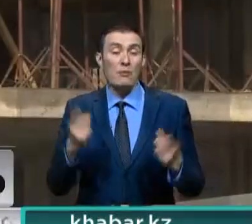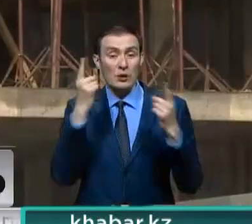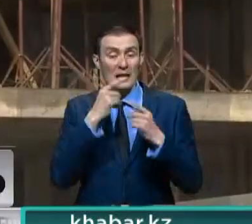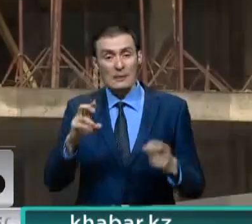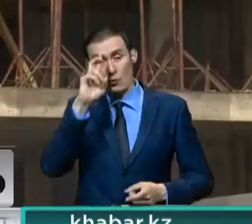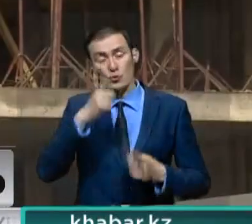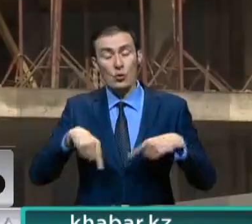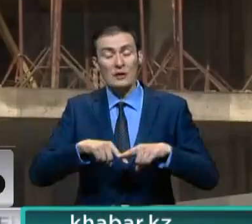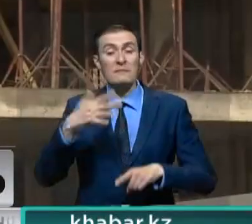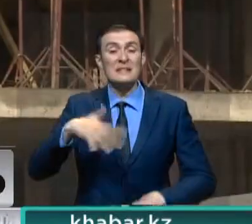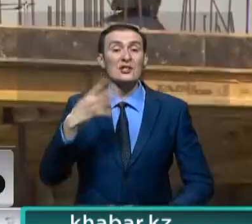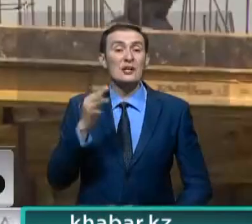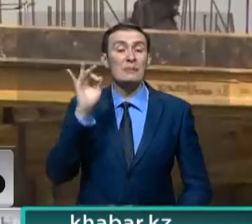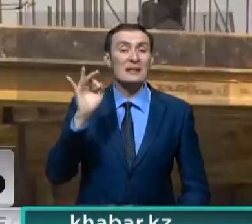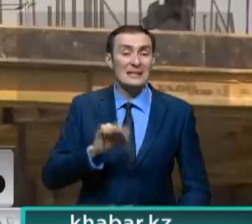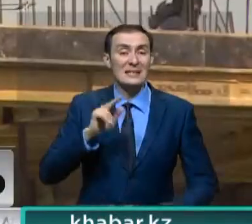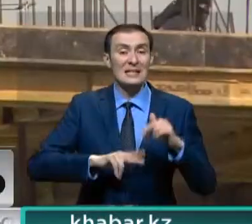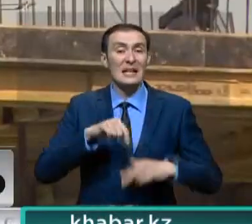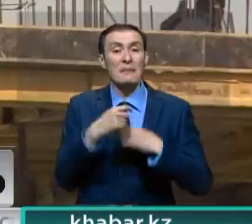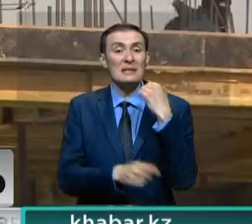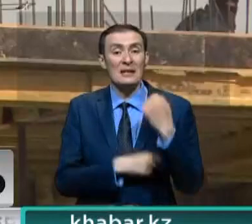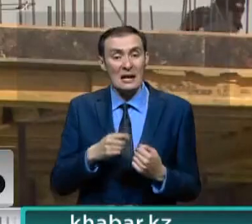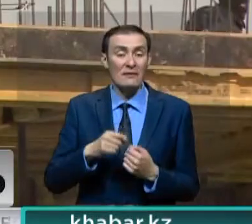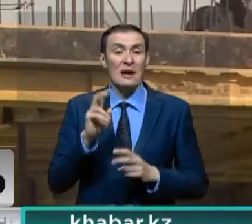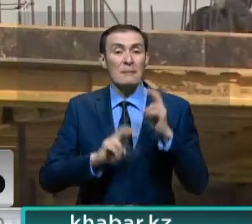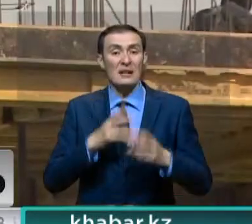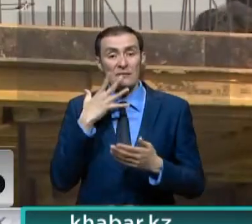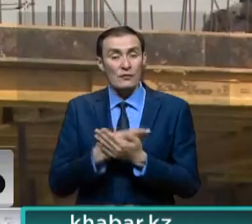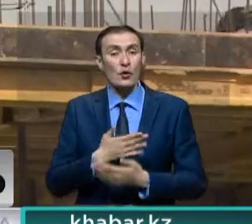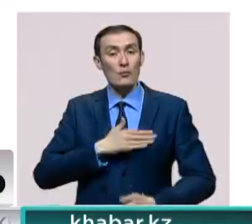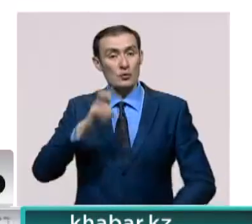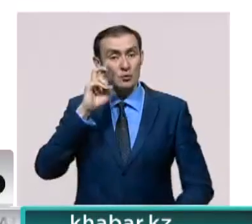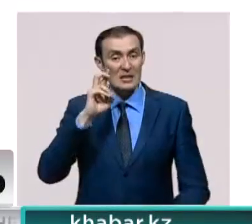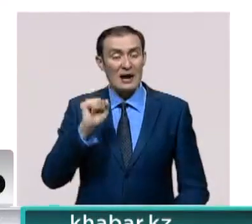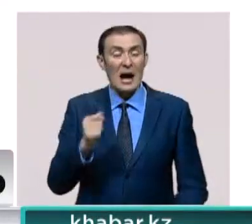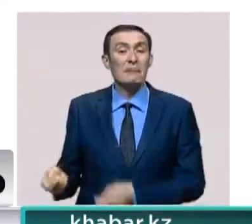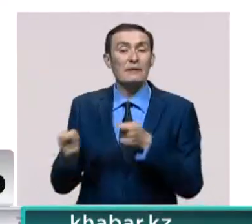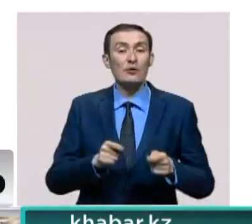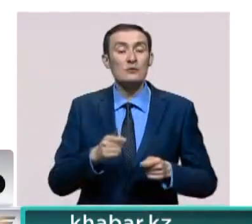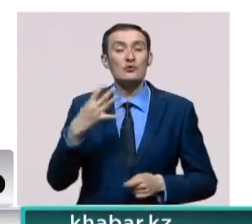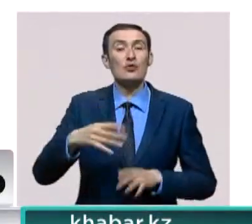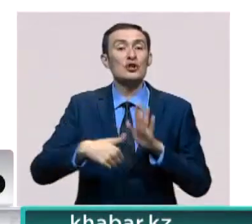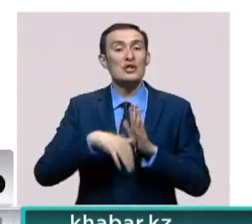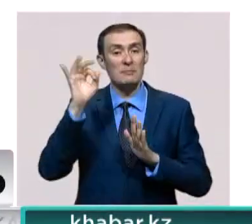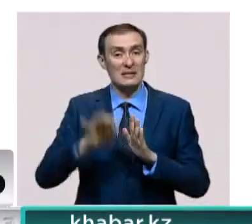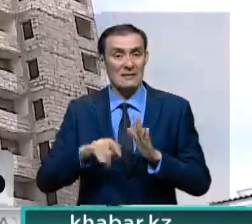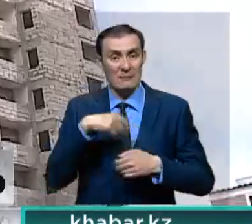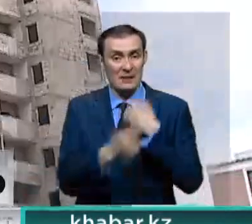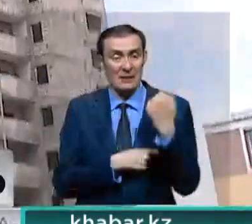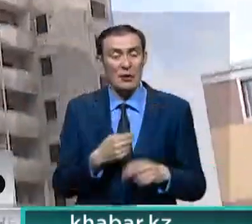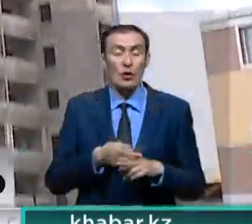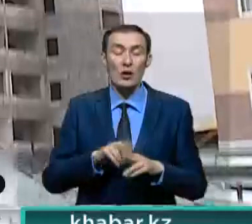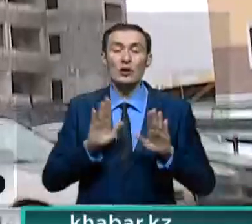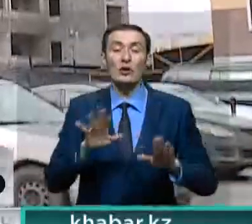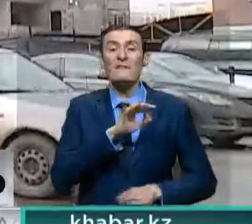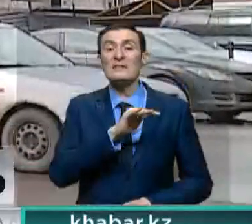же госорганов, 54% строительных материалов производится в нашей стране, а завозим мы 46%. Но это